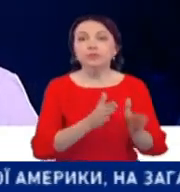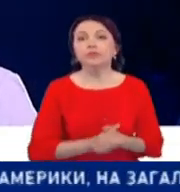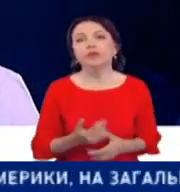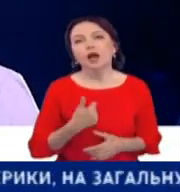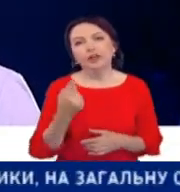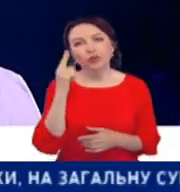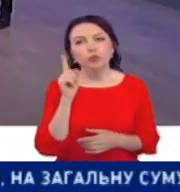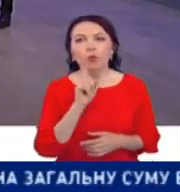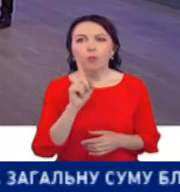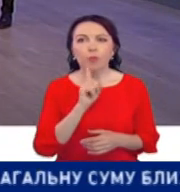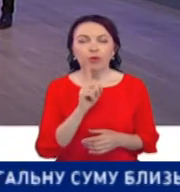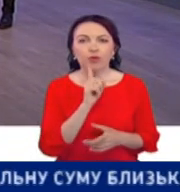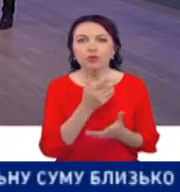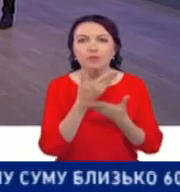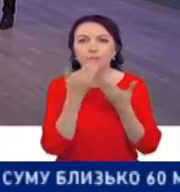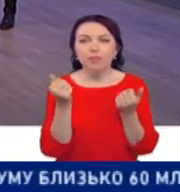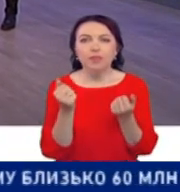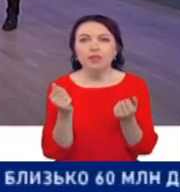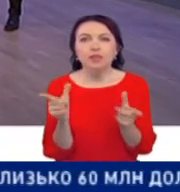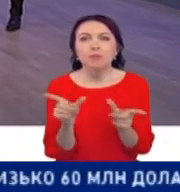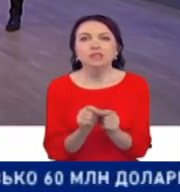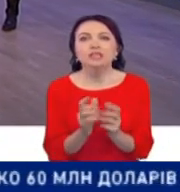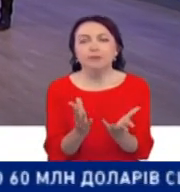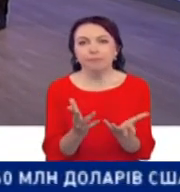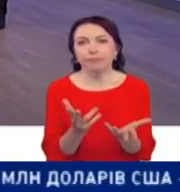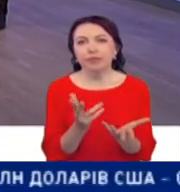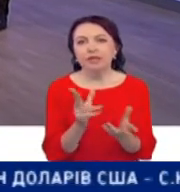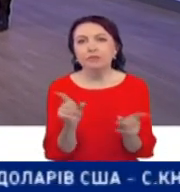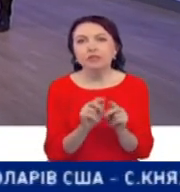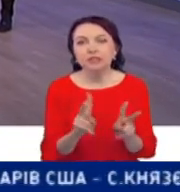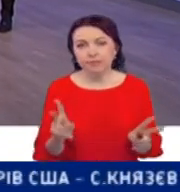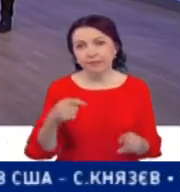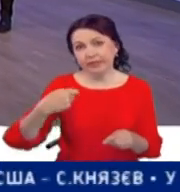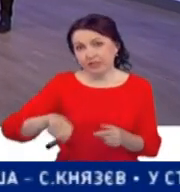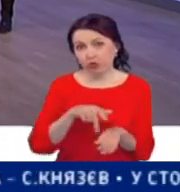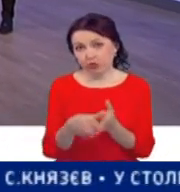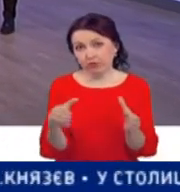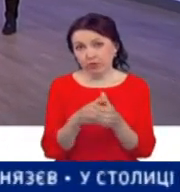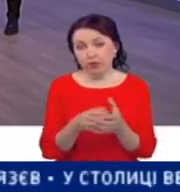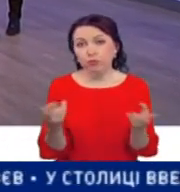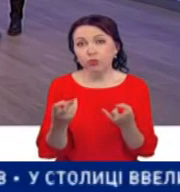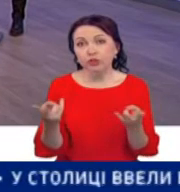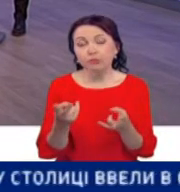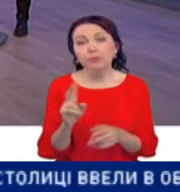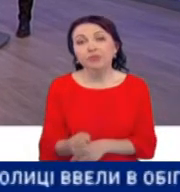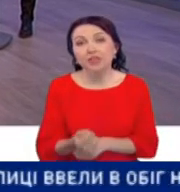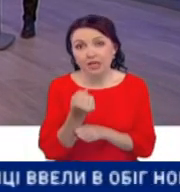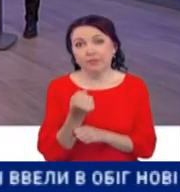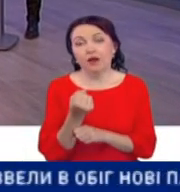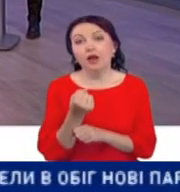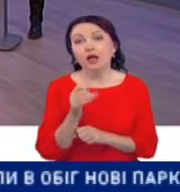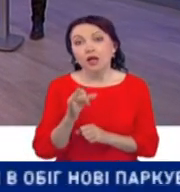що поки що нема з ким президенту йти в команді, тому що йому потрібна зараз підтримка. І, по суті,